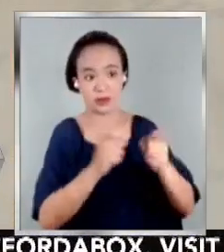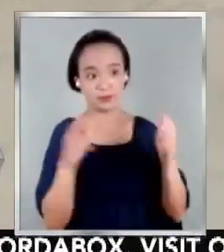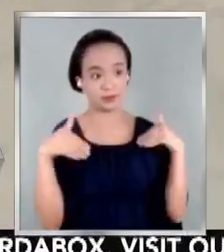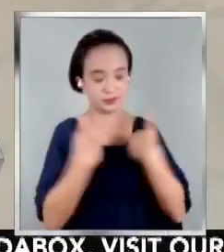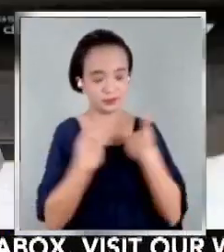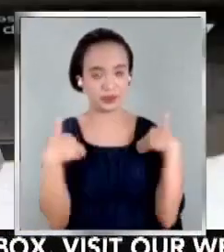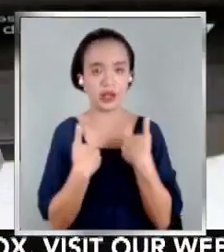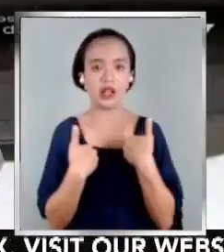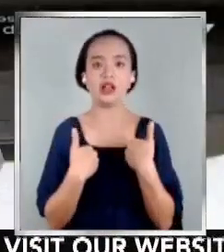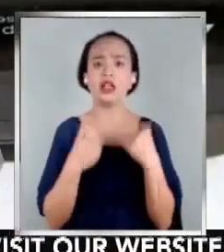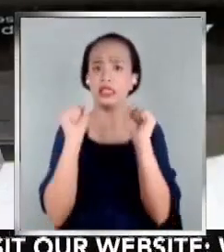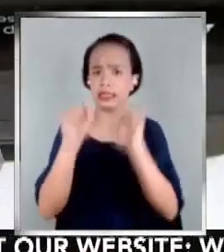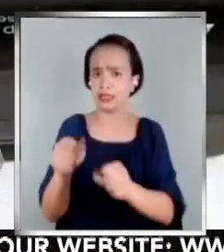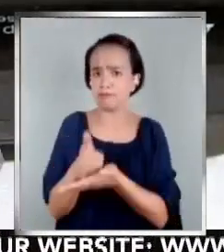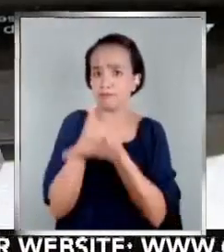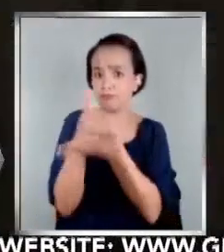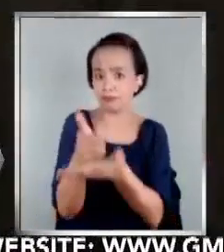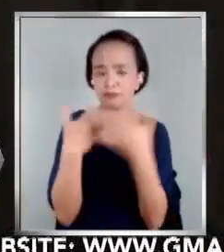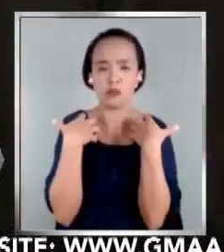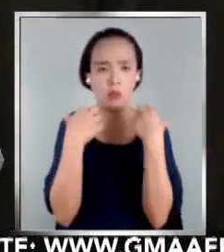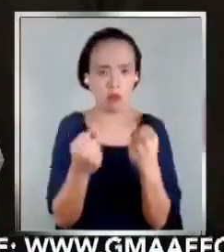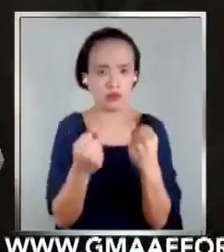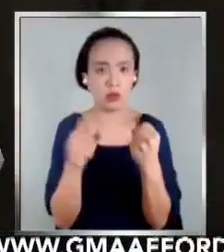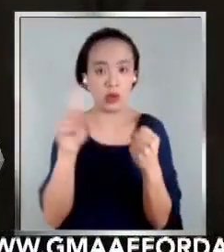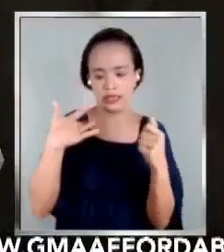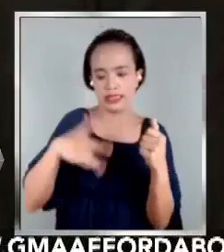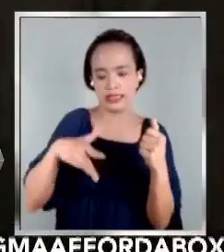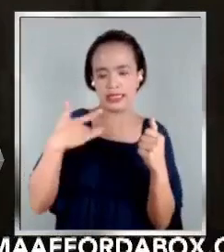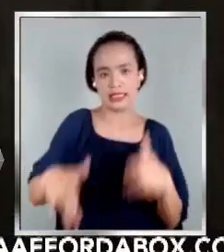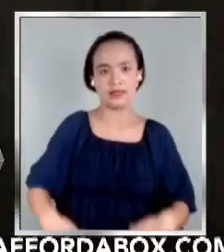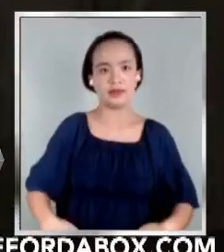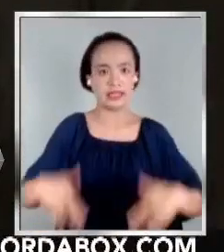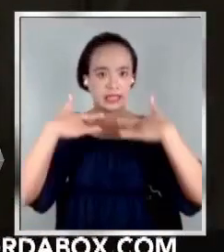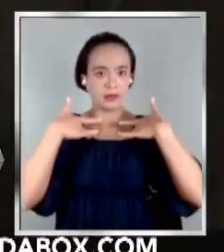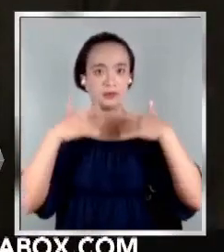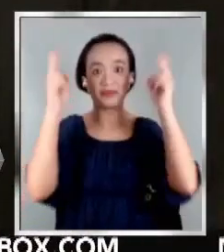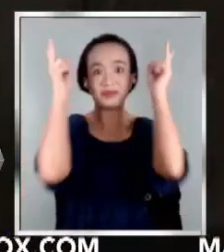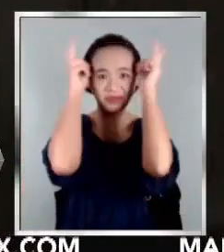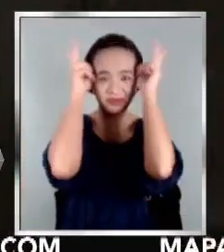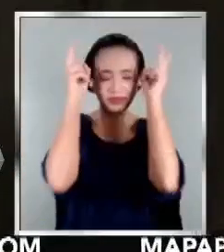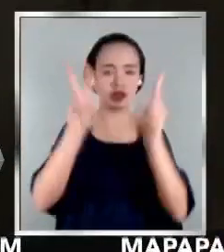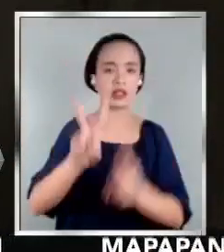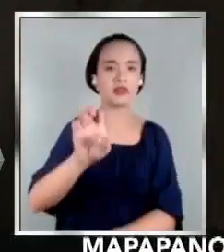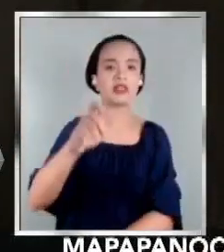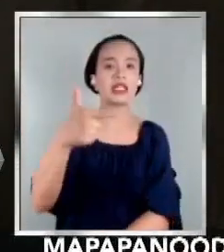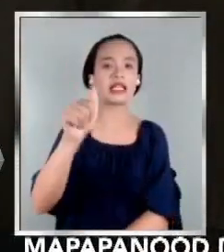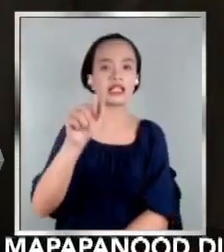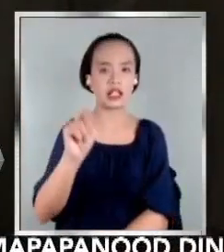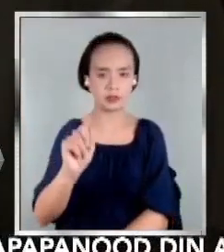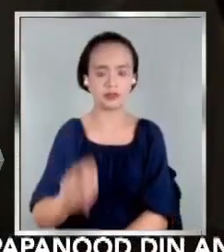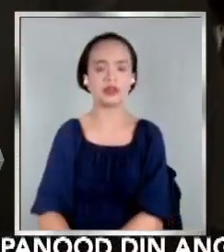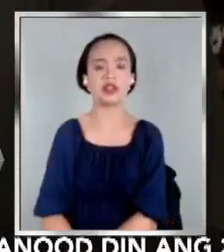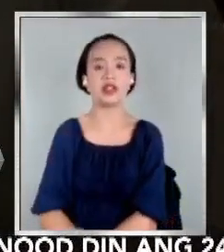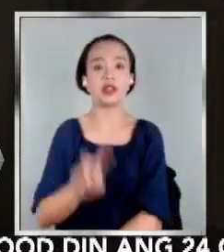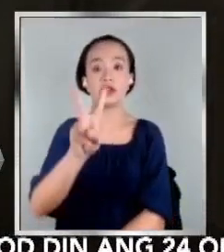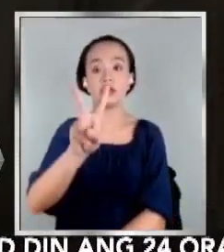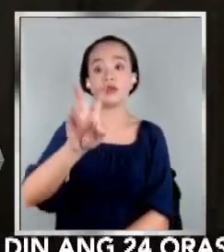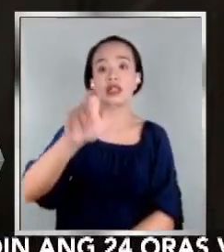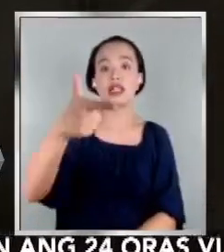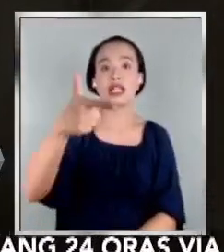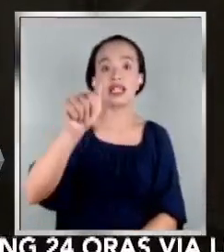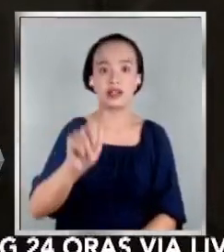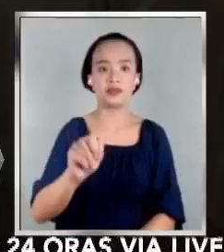at kalikasan ang vegan lifestyle. Ang carbon footprint na ng isang vegan is masyadong